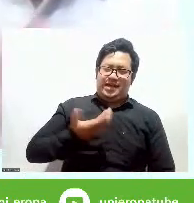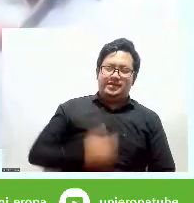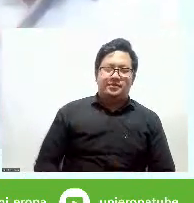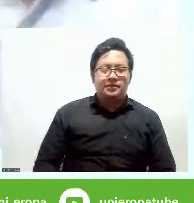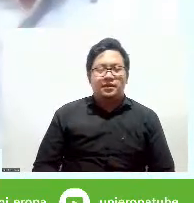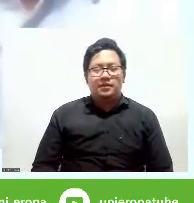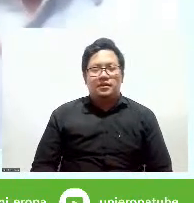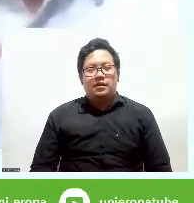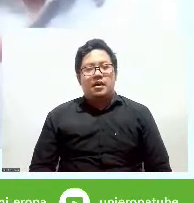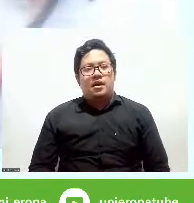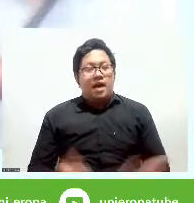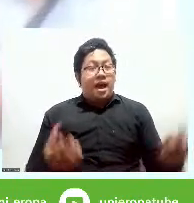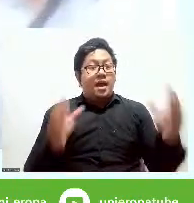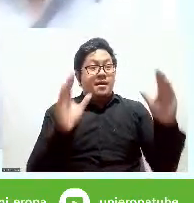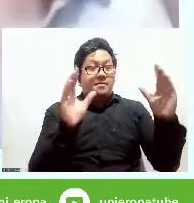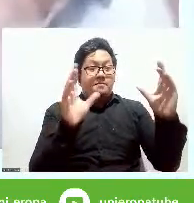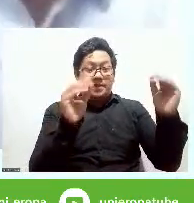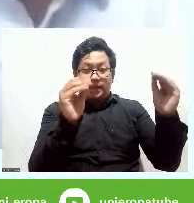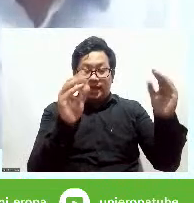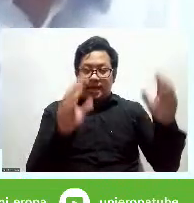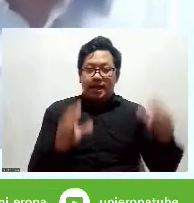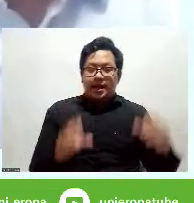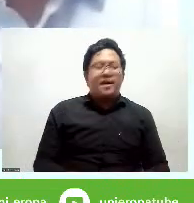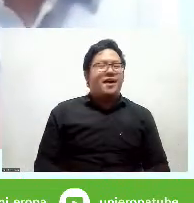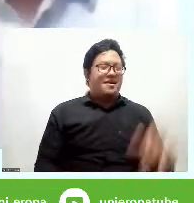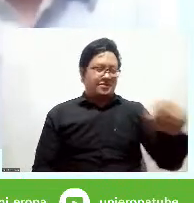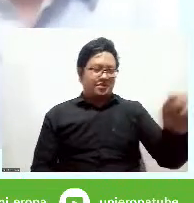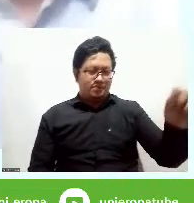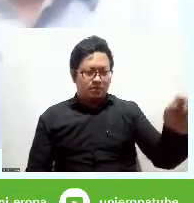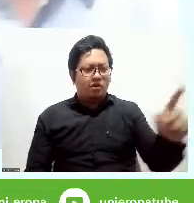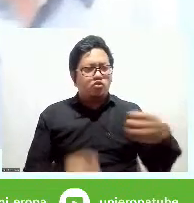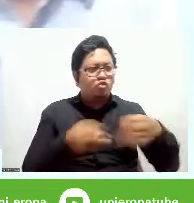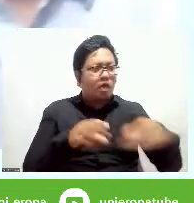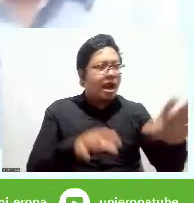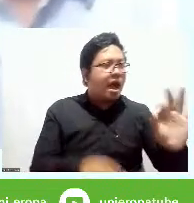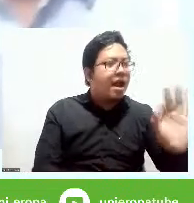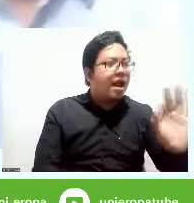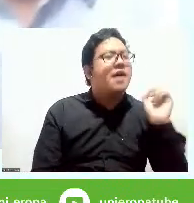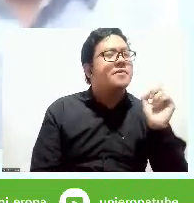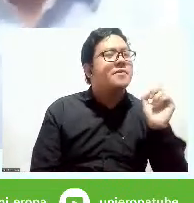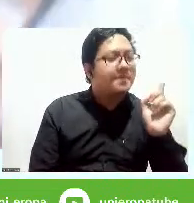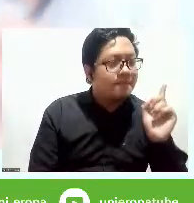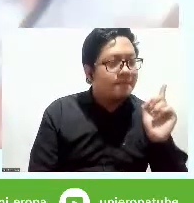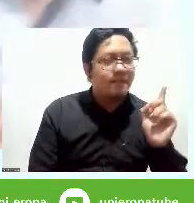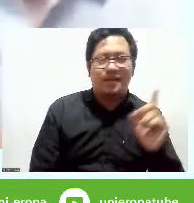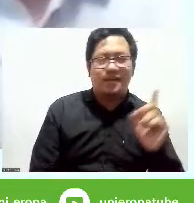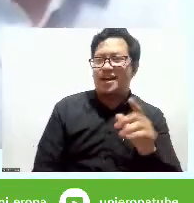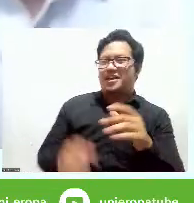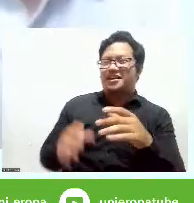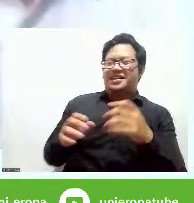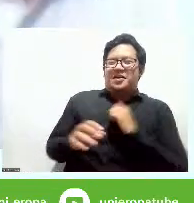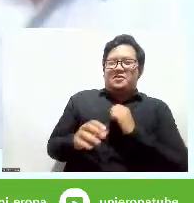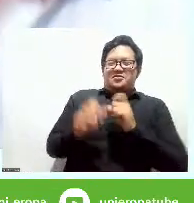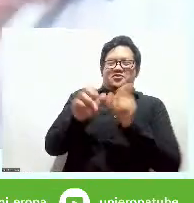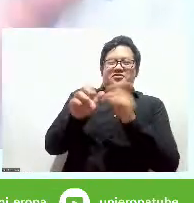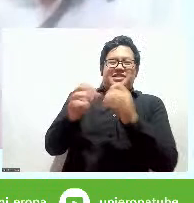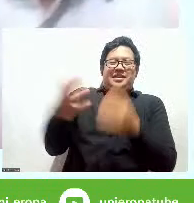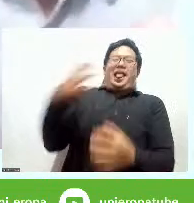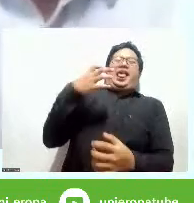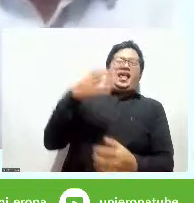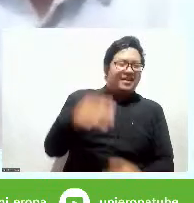kepiting tuh ada jual jarang betul-betul Kenapa nggak ada yang jual karena sebetulnya iya pakai